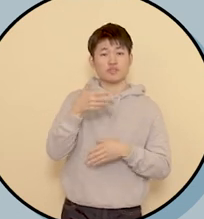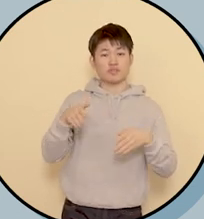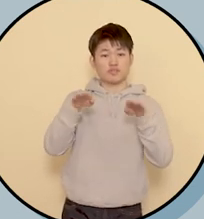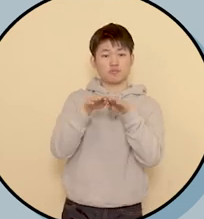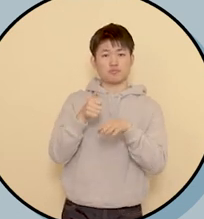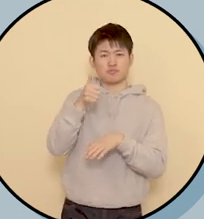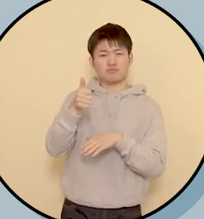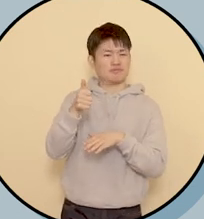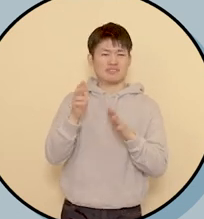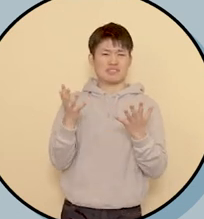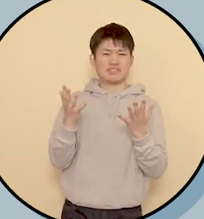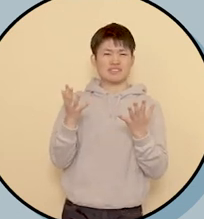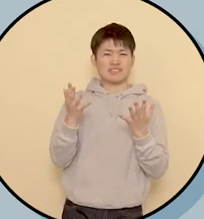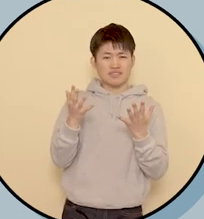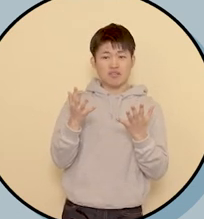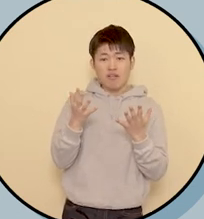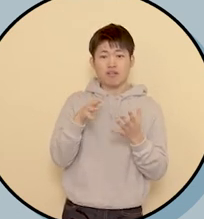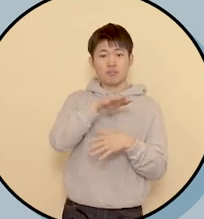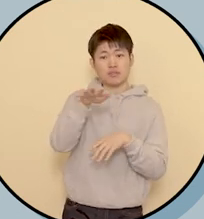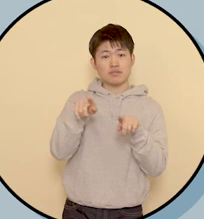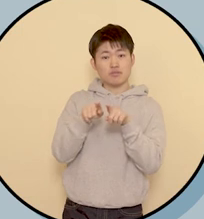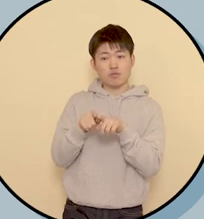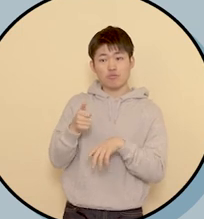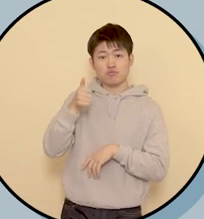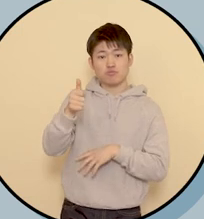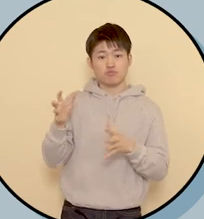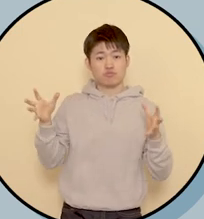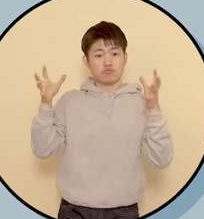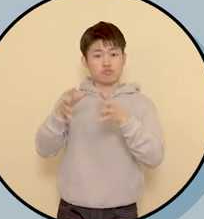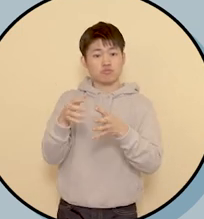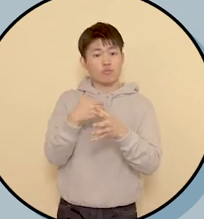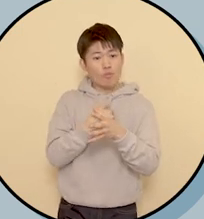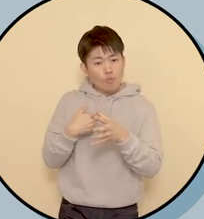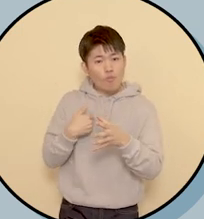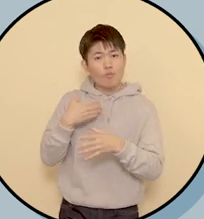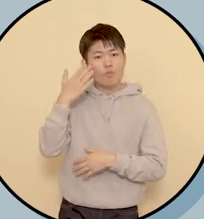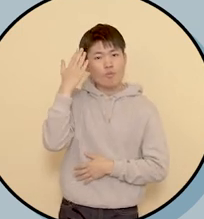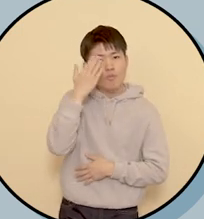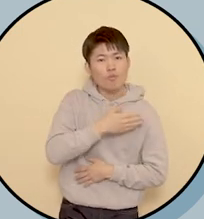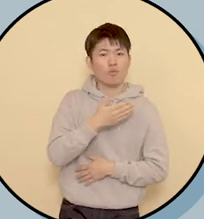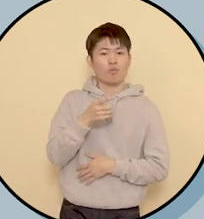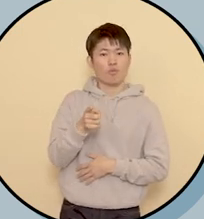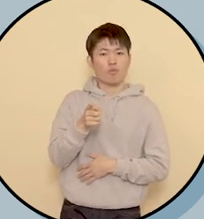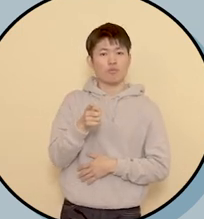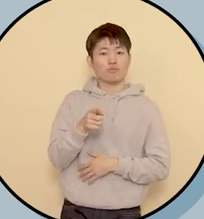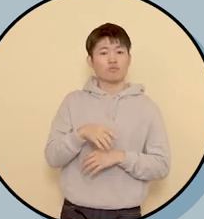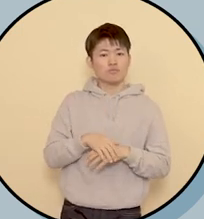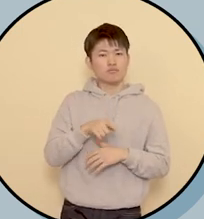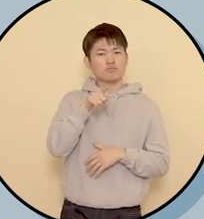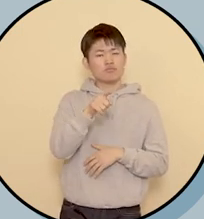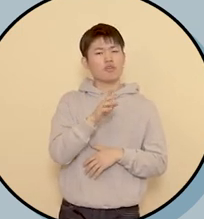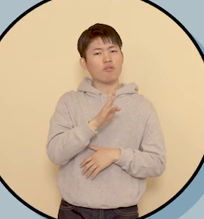施設には行かないけど、なんか、そこに一緒に存在していい場所を演劇を通して与えてもらえるというか、な